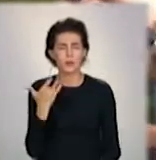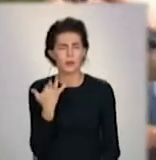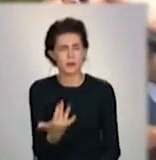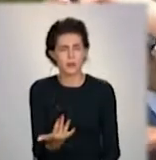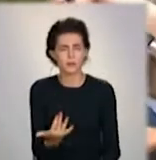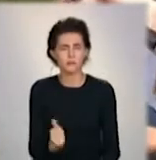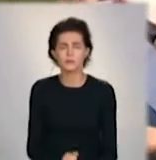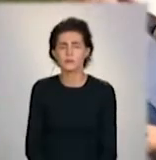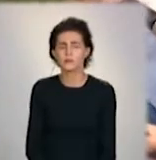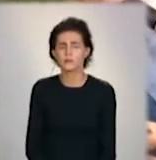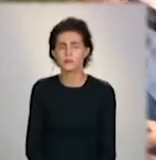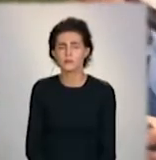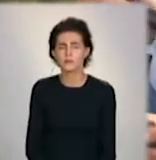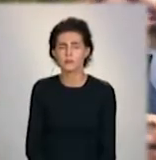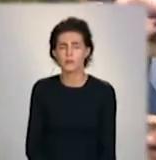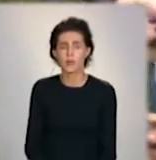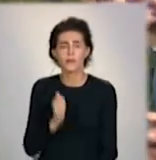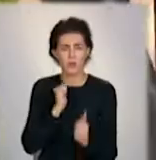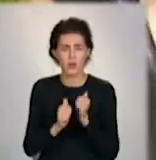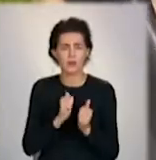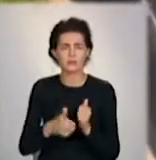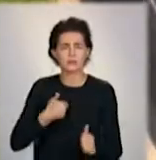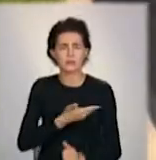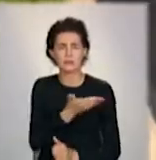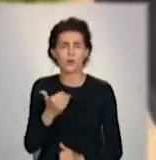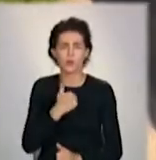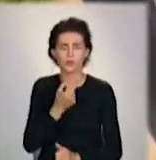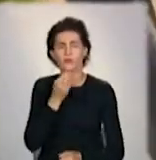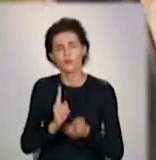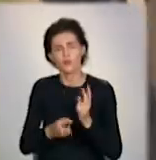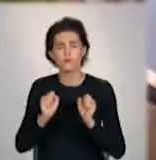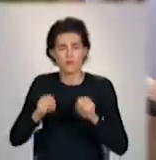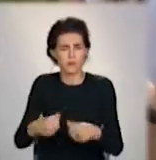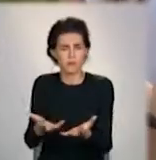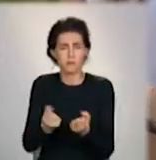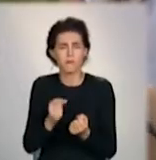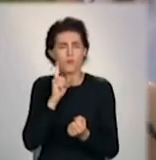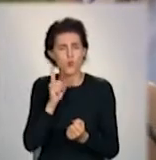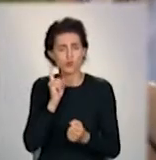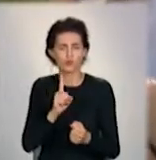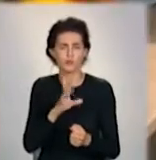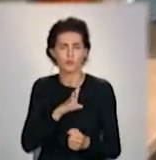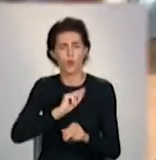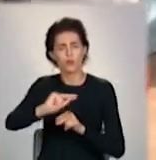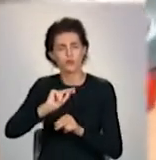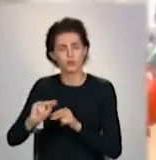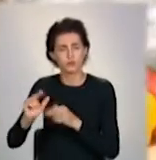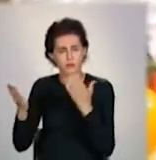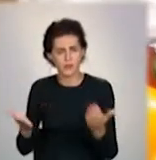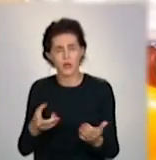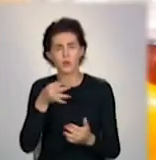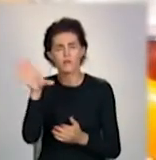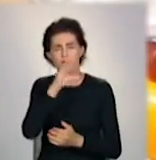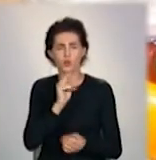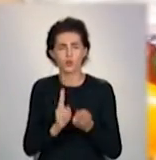тобто кожен з нас хоче вміти готувати. Ми готові трудоустраювати молодь у себе для того, щоб їх навчати. Та додають,